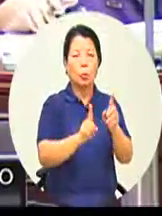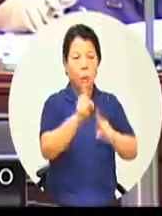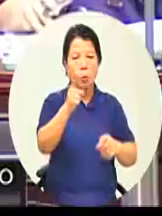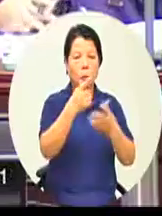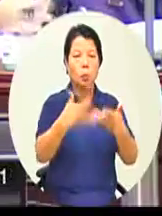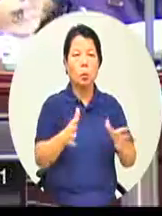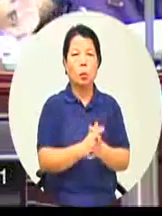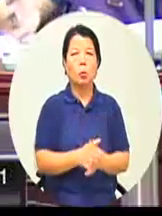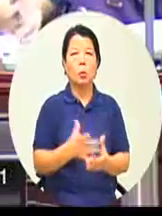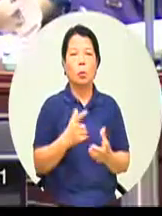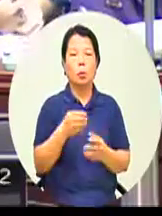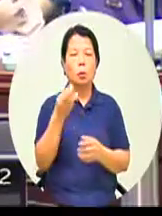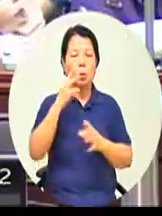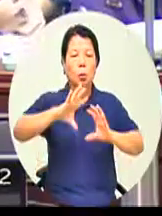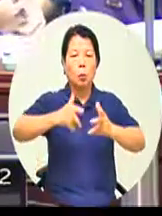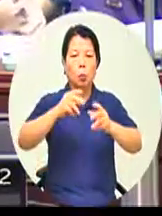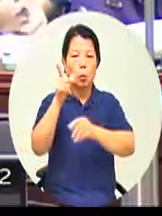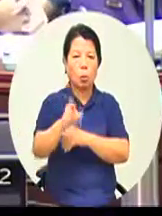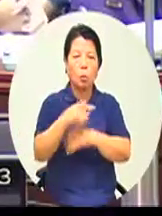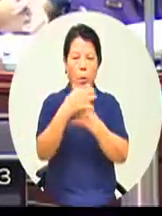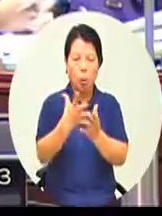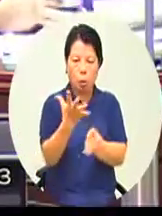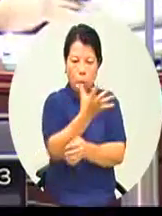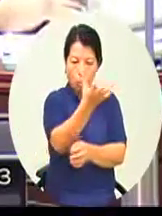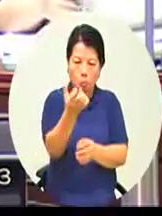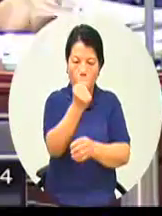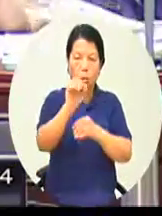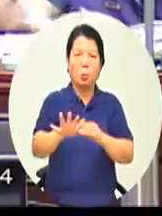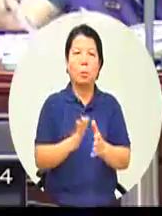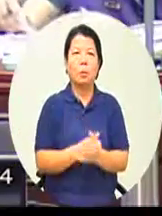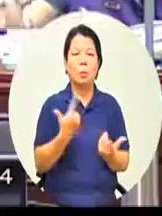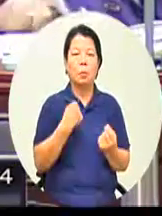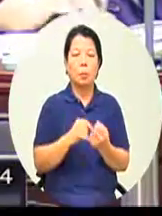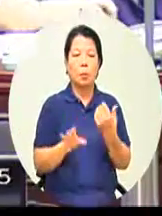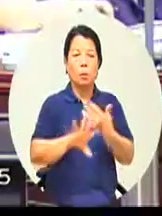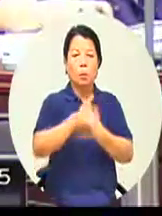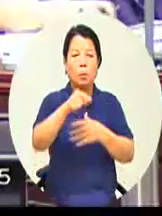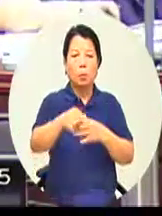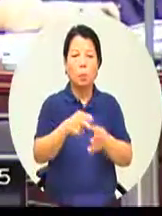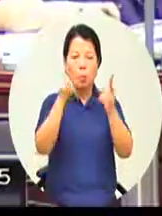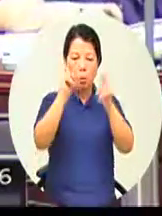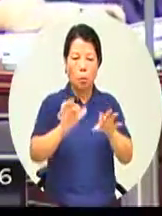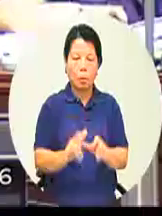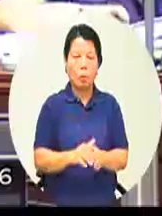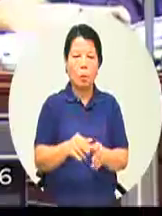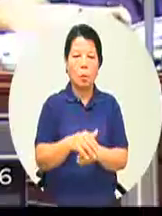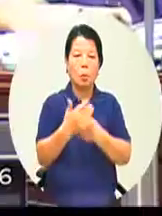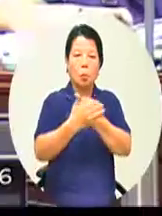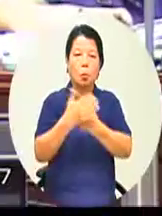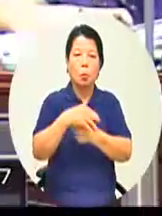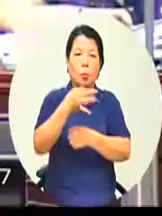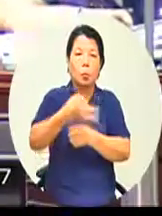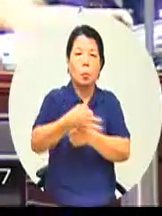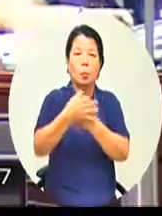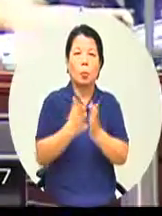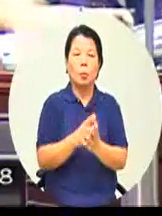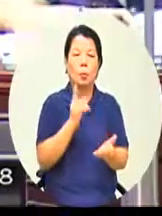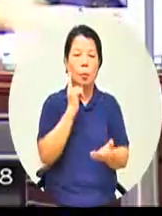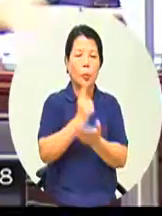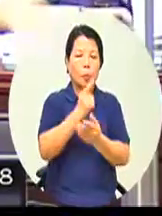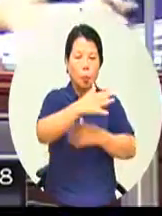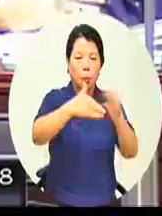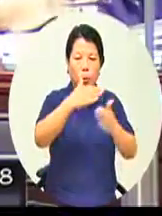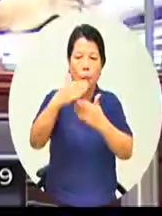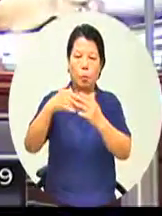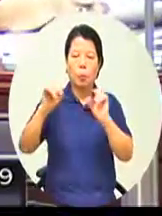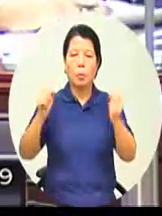们的资国科都有很好的这个掌握。那它还有一个部分就是电脑维护费这个部分呢，每个学校的